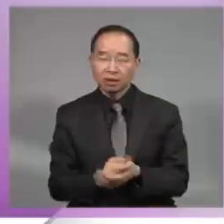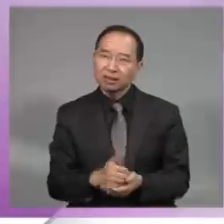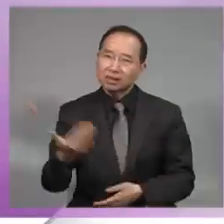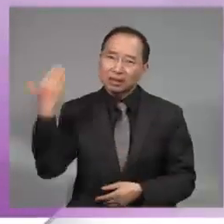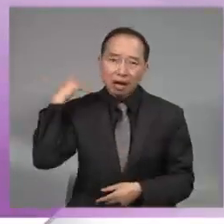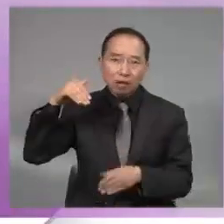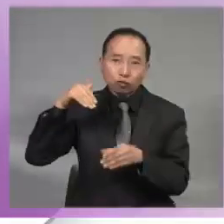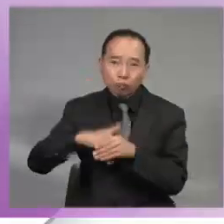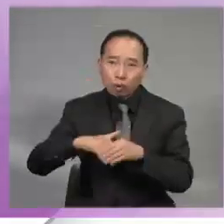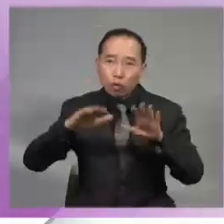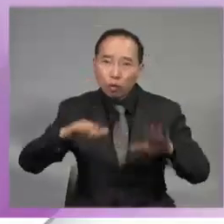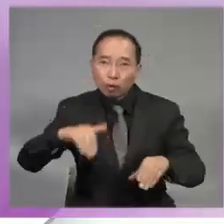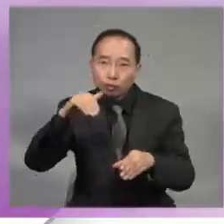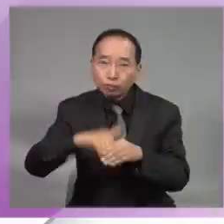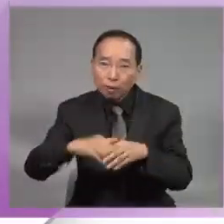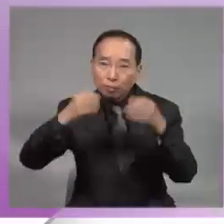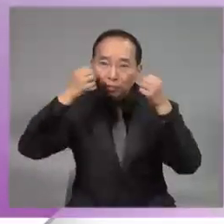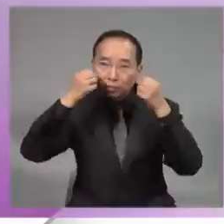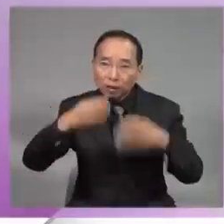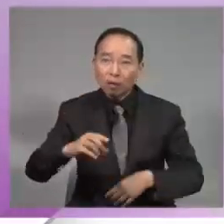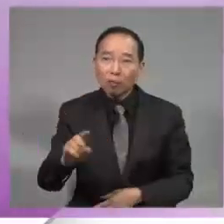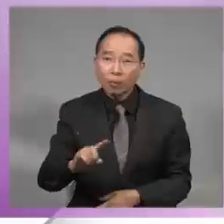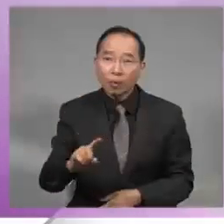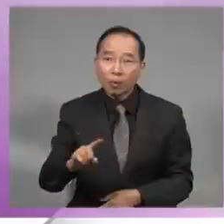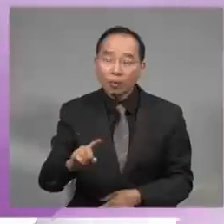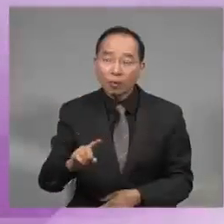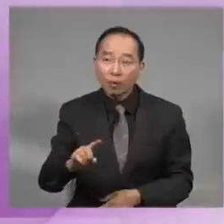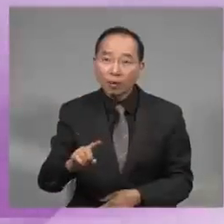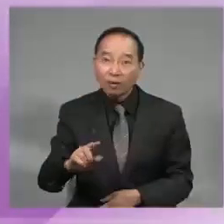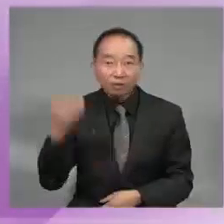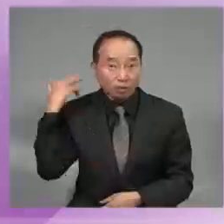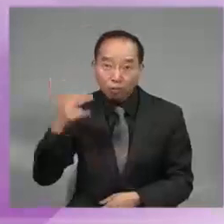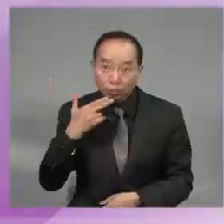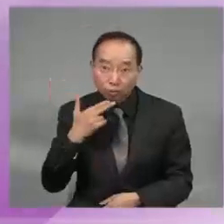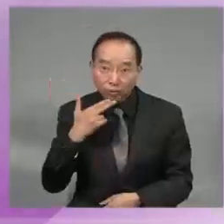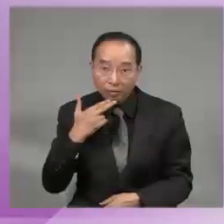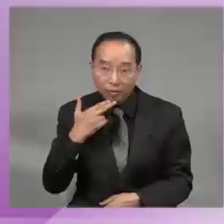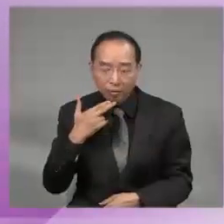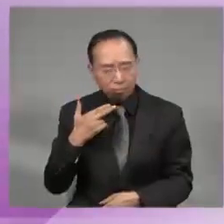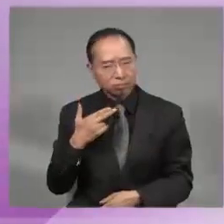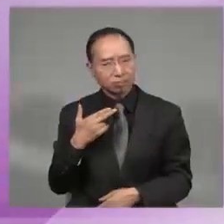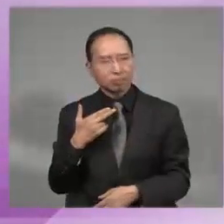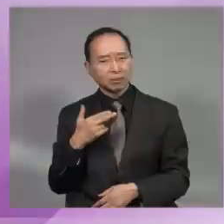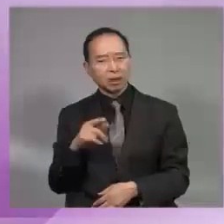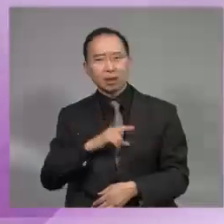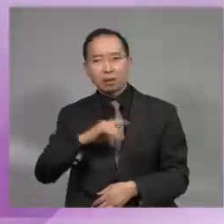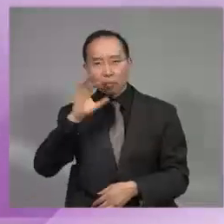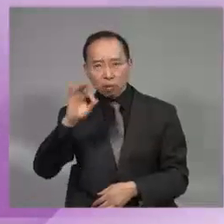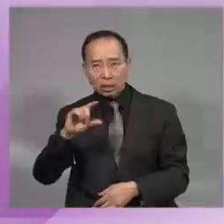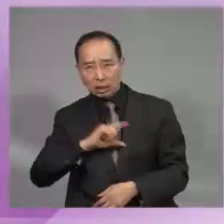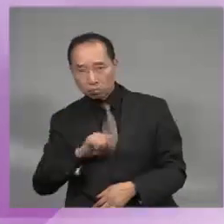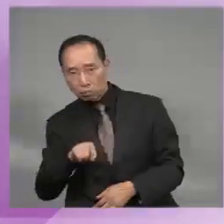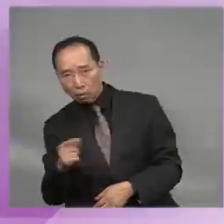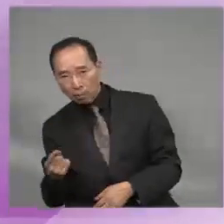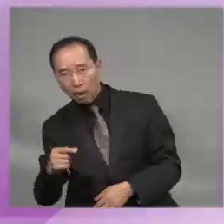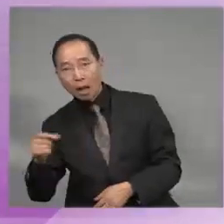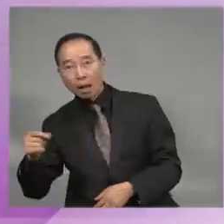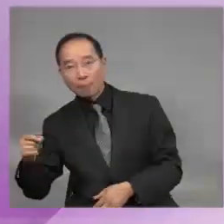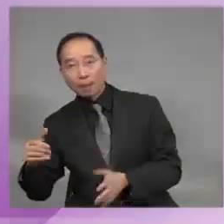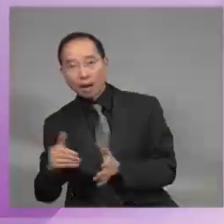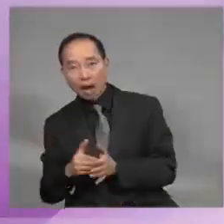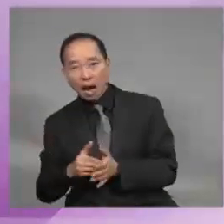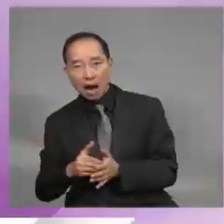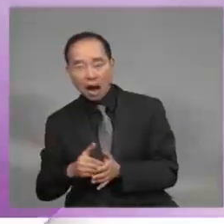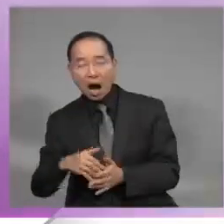달라진 신식 문물 아닙니까? 그때는 제 이름을 보고 제가 이름 옆에 사인을 했는데 아, 네.